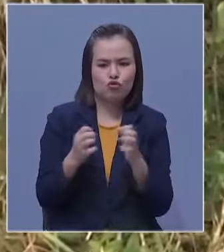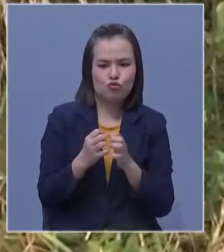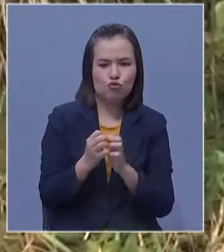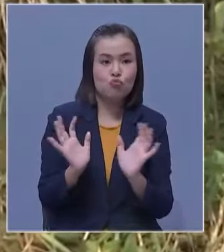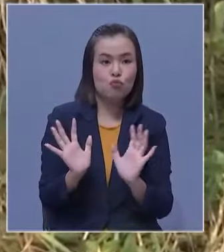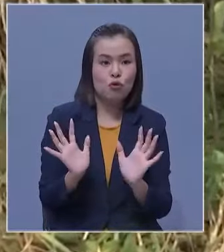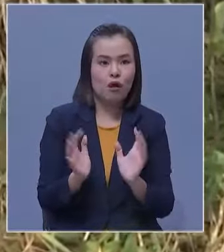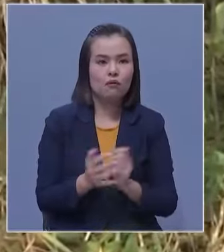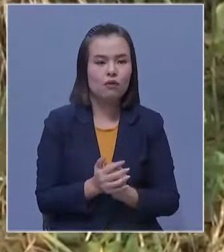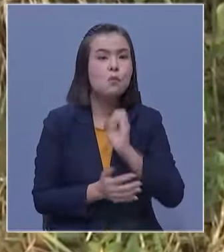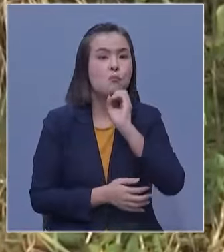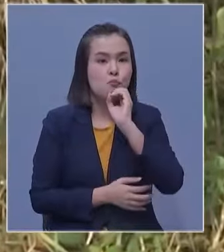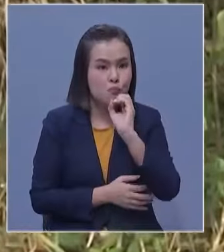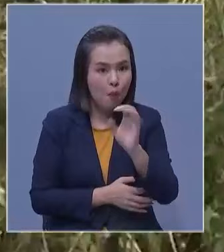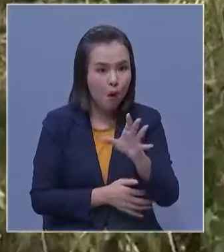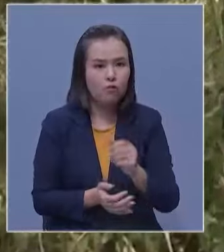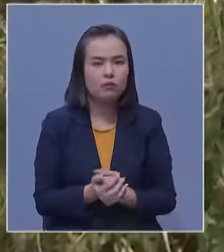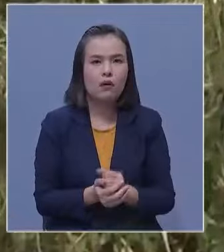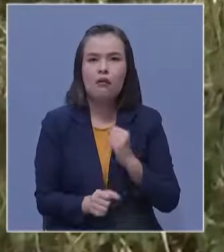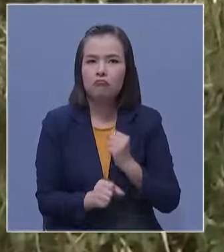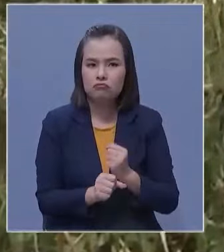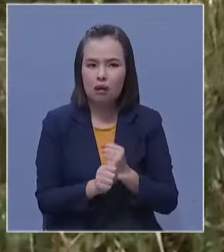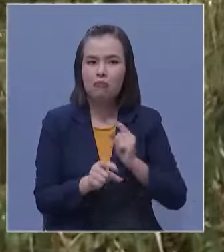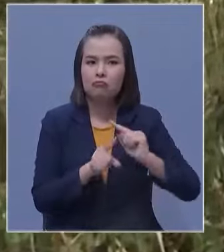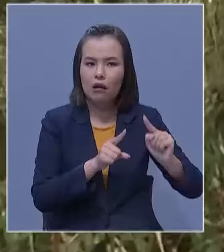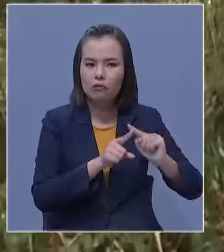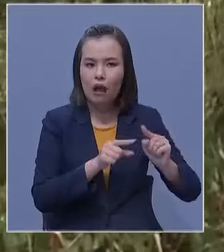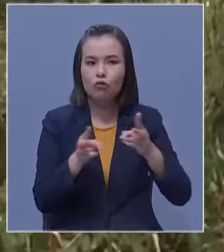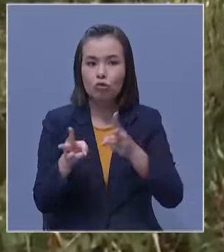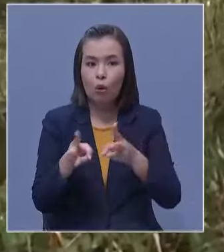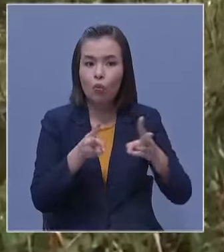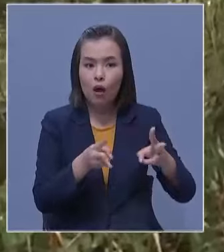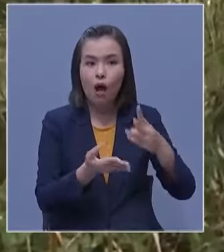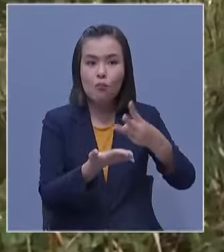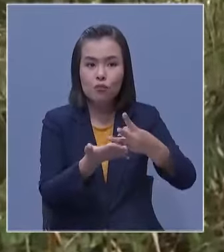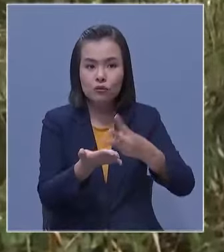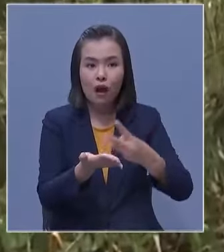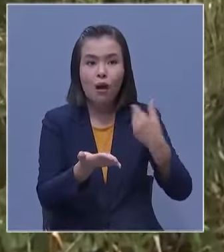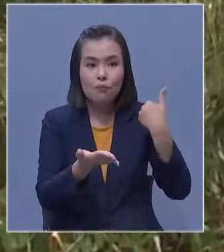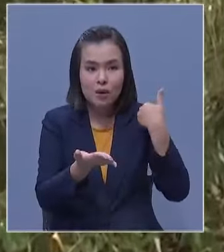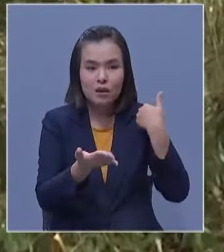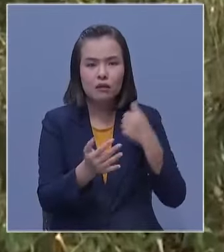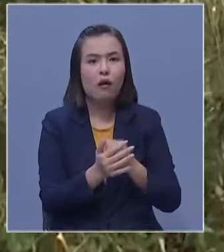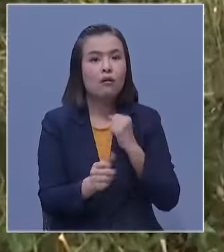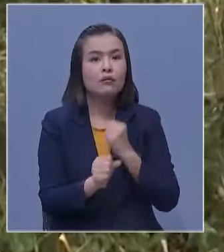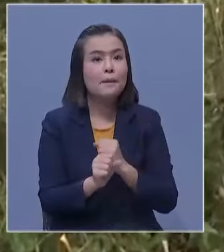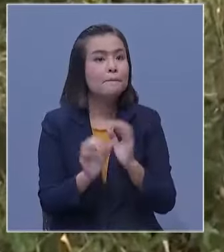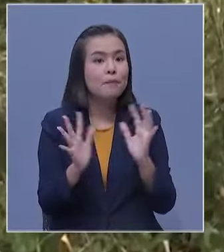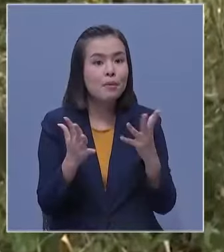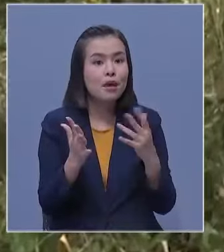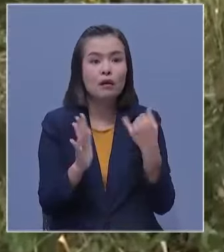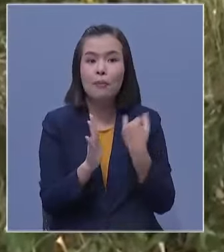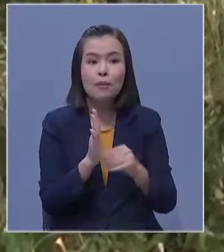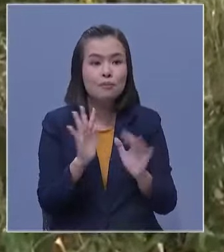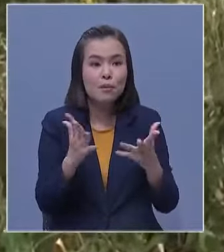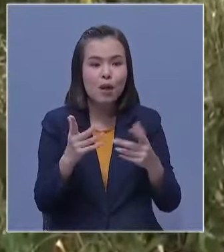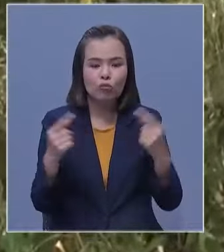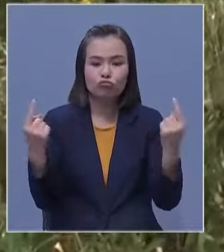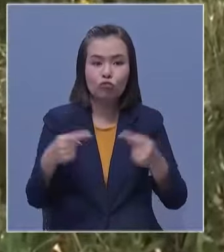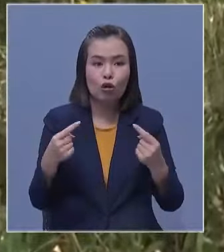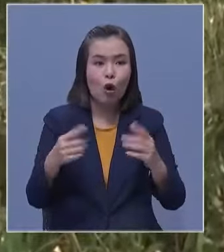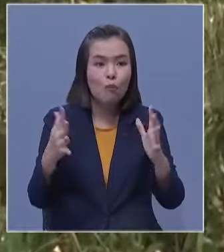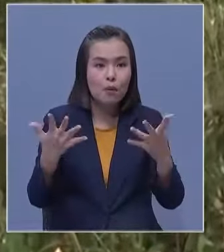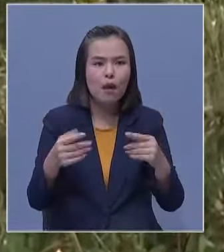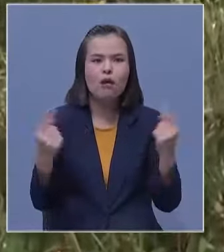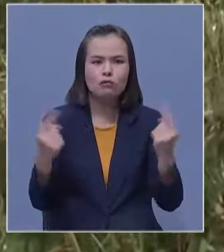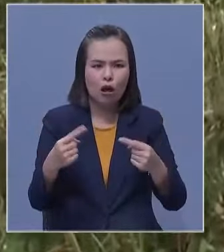แล้วแล้วก็เน้นย้ำไปแล้วนะครับว่าทำอะไรต้องมีหลักการถ้าเกิดไม่ทำอะไรเลยก็ไม่ผิดก็ไม่มีการทะเลาะกันแล้วก็บอกว่าการ